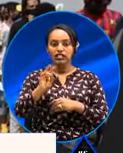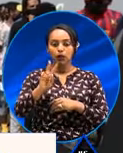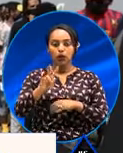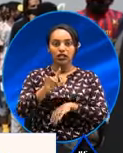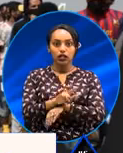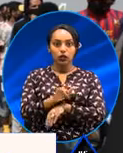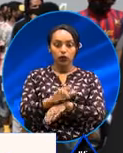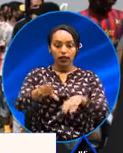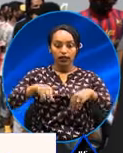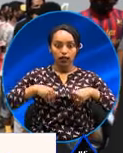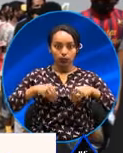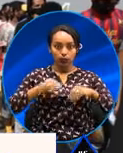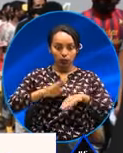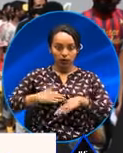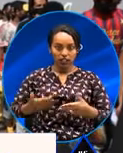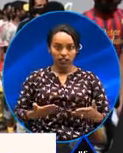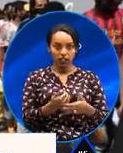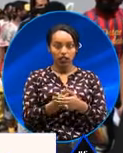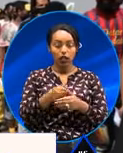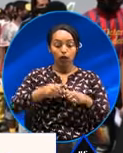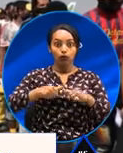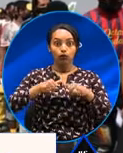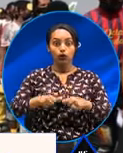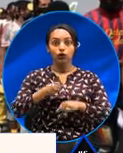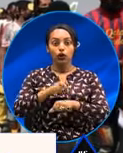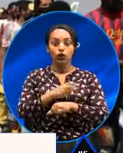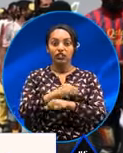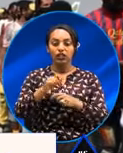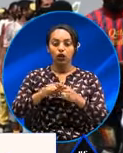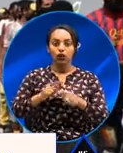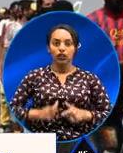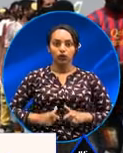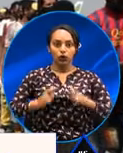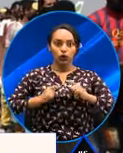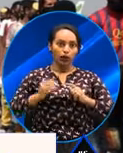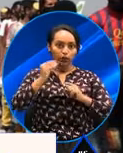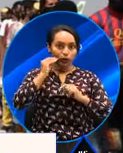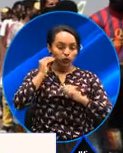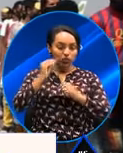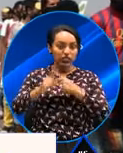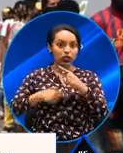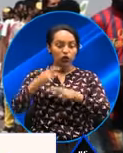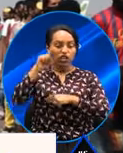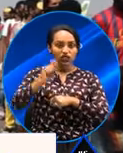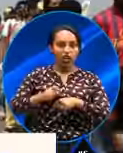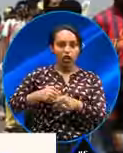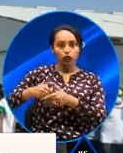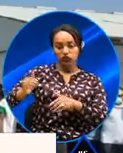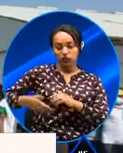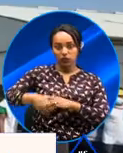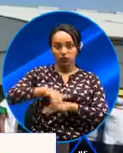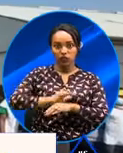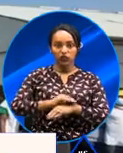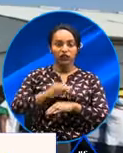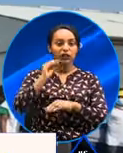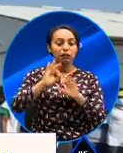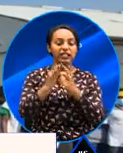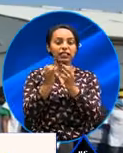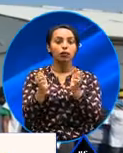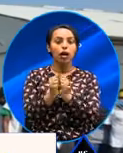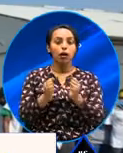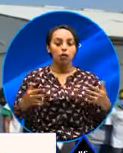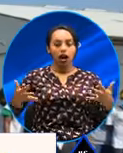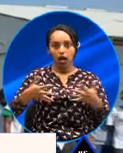25472 ዜጎችን ተቀብሎ በማስተናገድ በቆይታ ወቅትና ወደ መኖሪያ ስፍራው ሲጓጓዙ አስፈላጊውን ወጪ በመሸፈን ከቤተሰብ